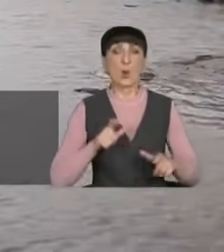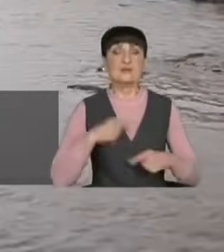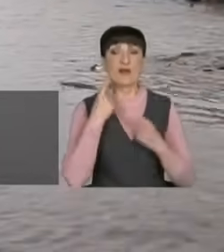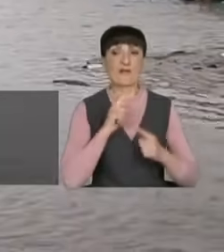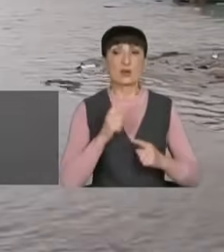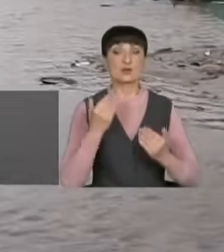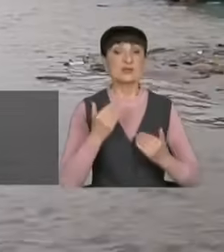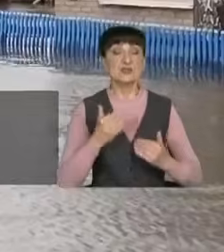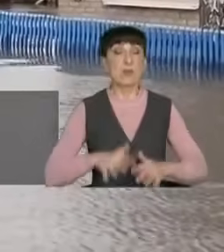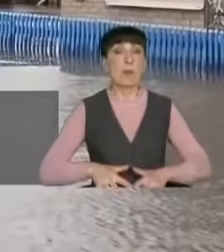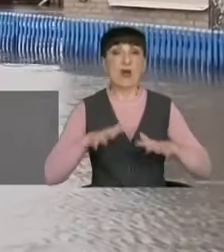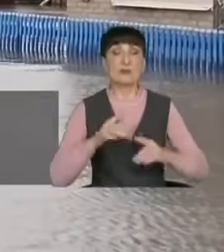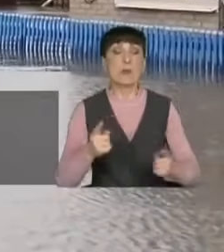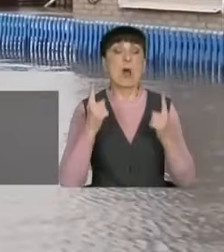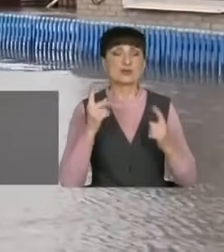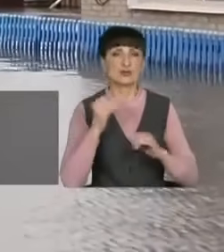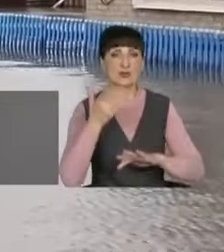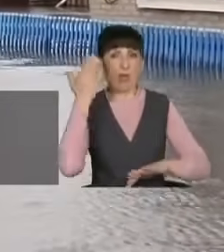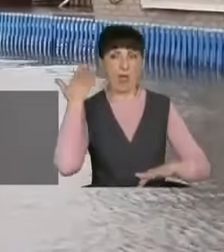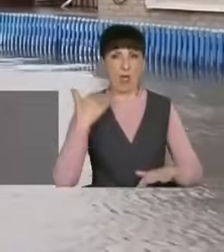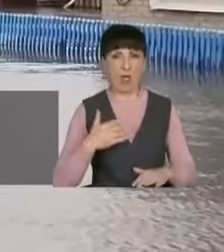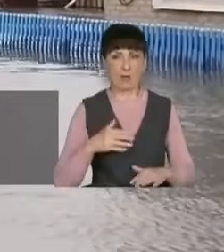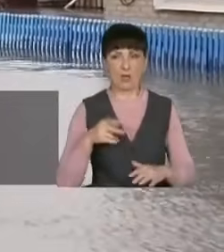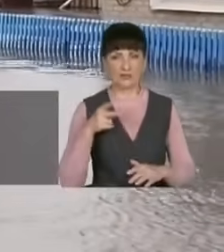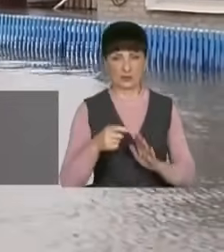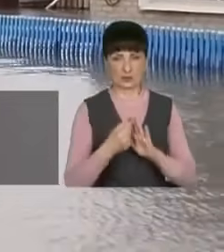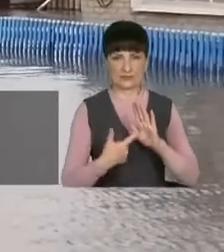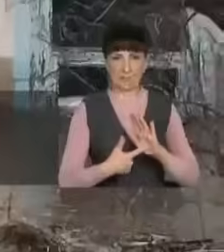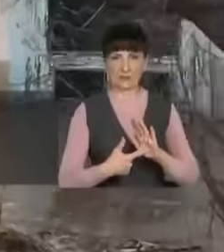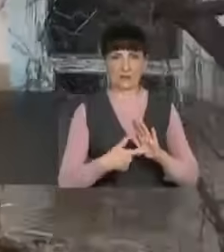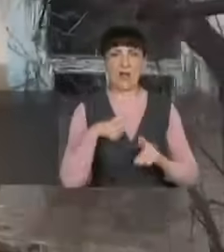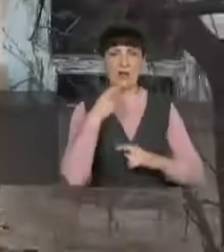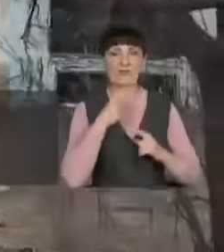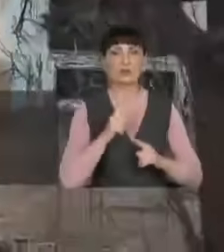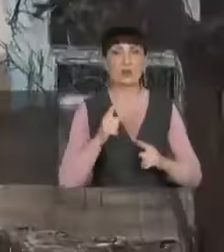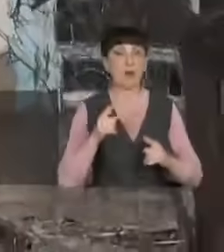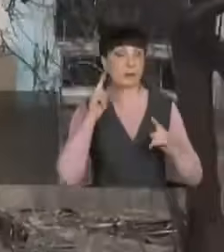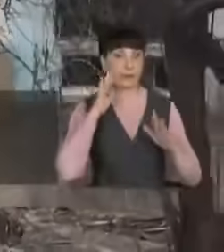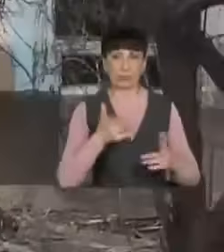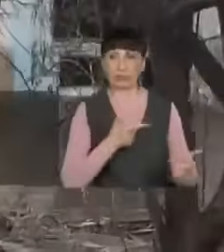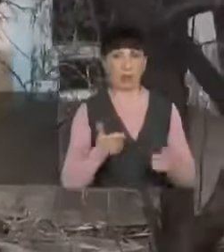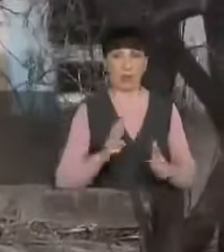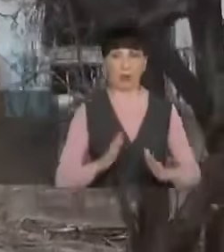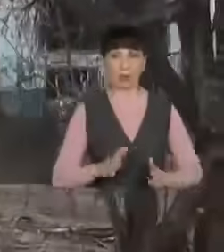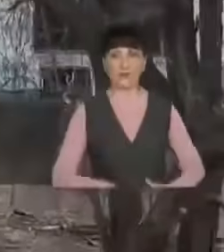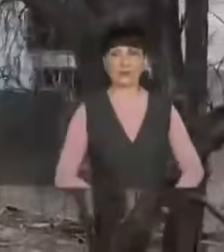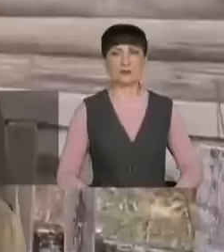говорят, что нынешний паводок масштабнее, чем приход воды в 2017-м. По их словам, они не были готовы к